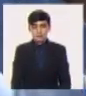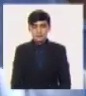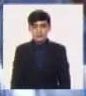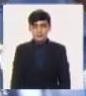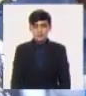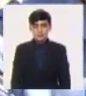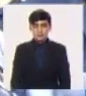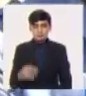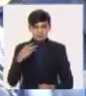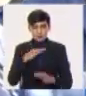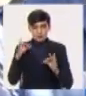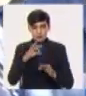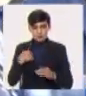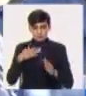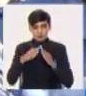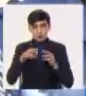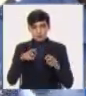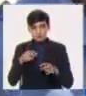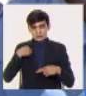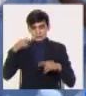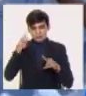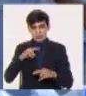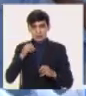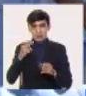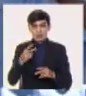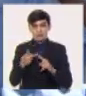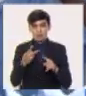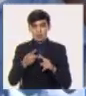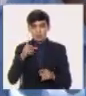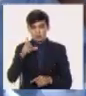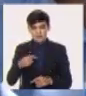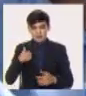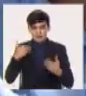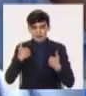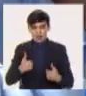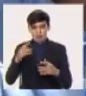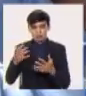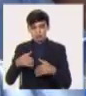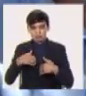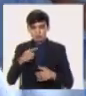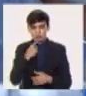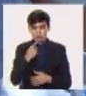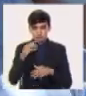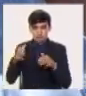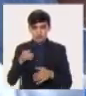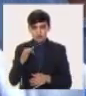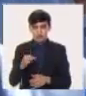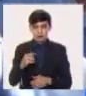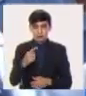шағарылып адырем, осы біз үйде отырып білмейді екенбіз мен. Осы мен екінші адам әкетейін деп отырым. Алу қиын, беру